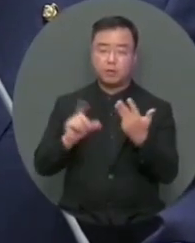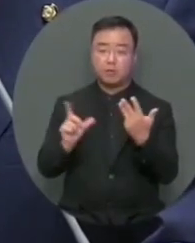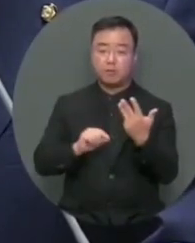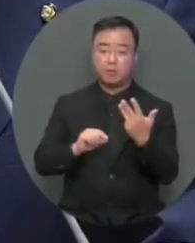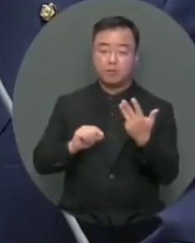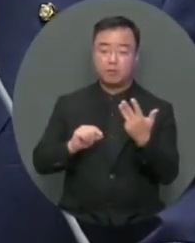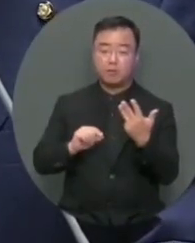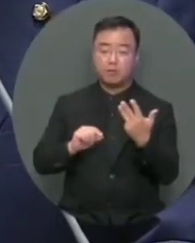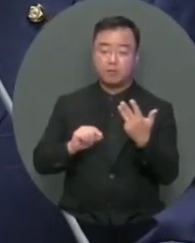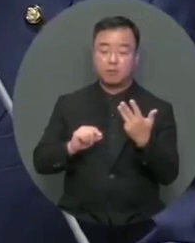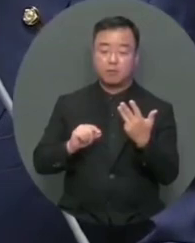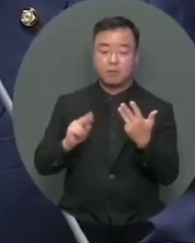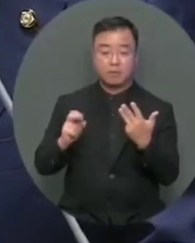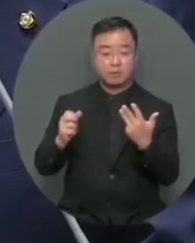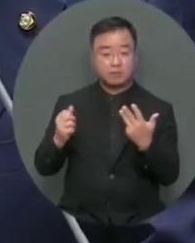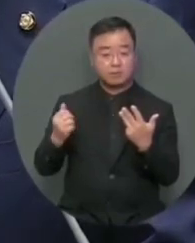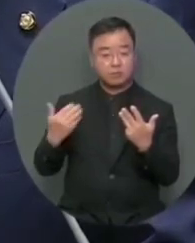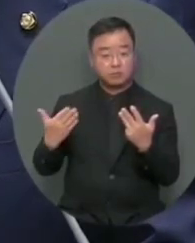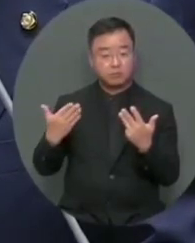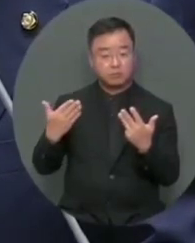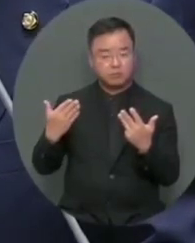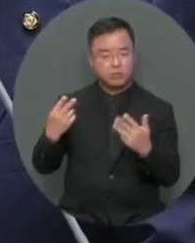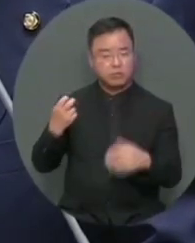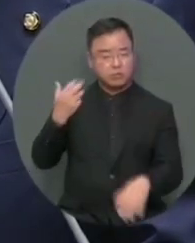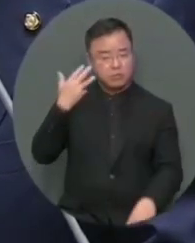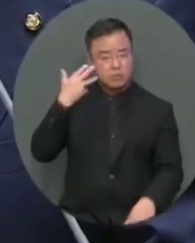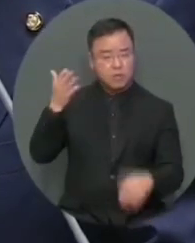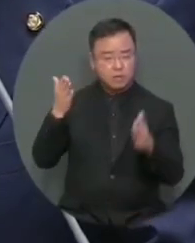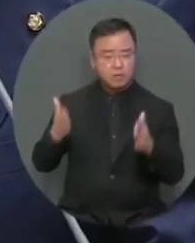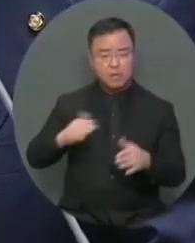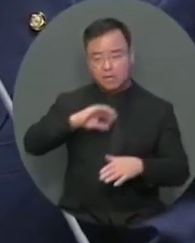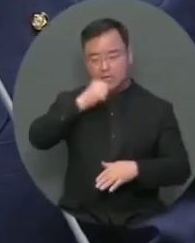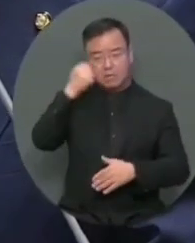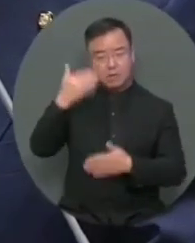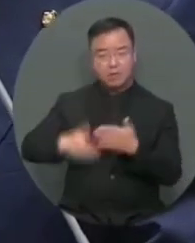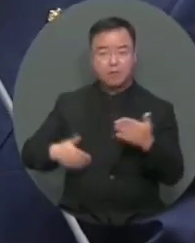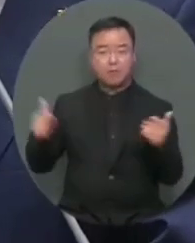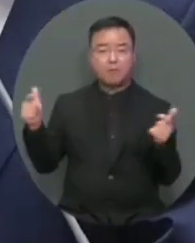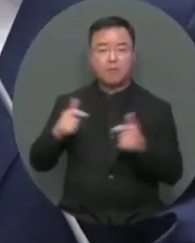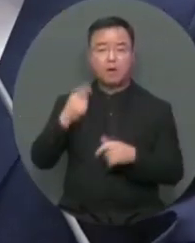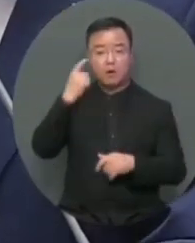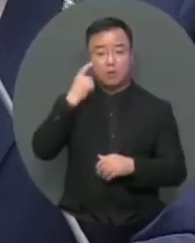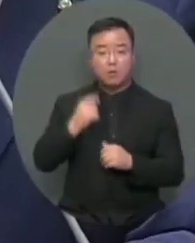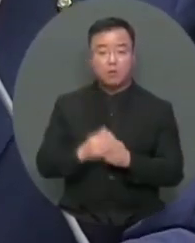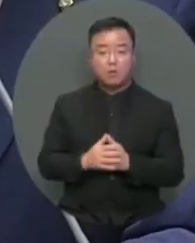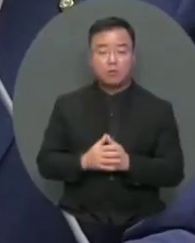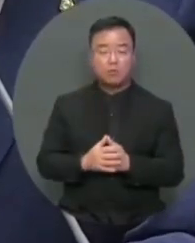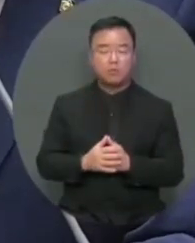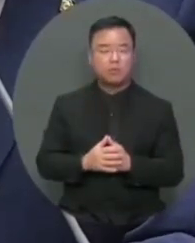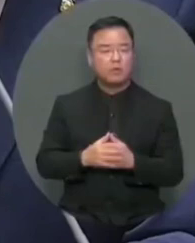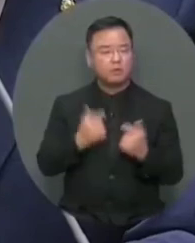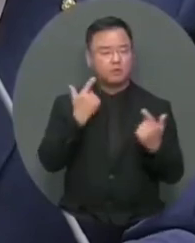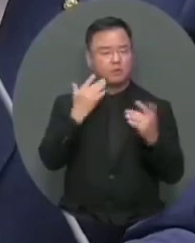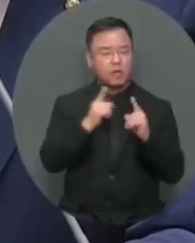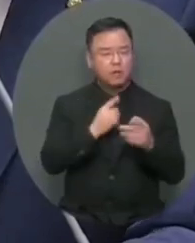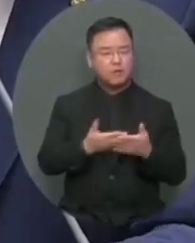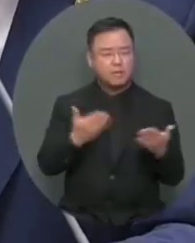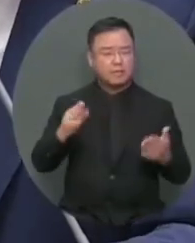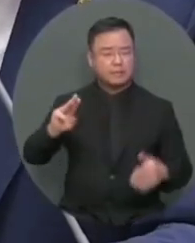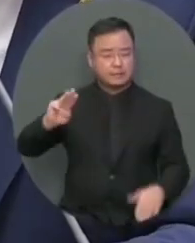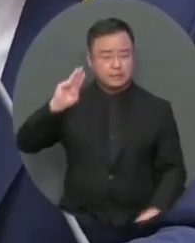28일 만에 예산을 이렇게 많이 깎아도 되는 겁니까? 우선 분명히 말씀드리고 싶은 거는요. 이 새만금